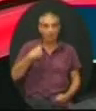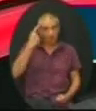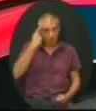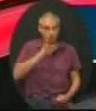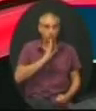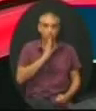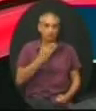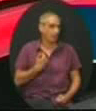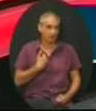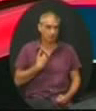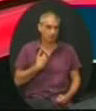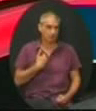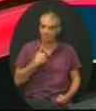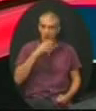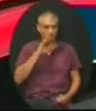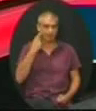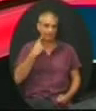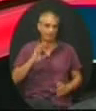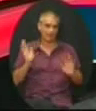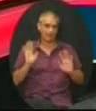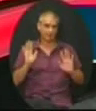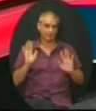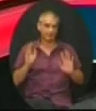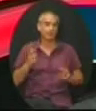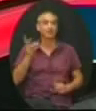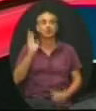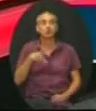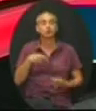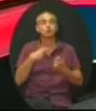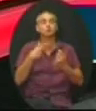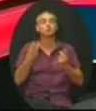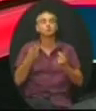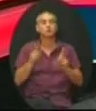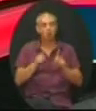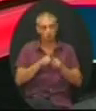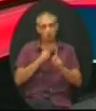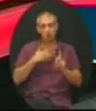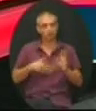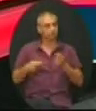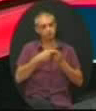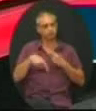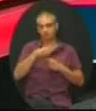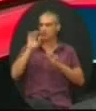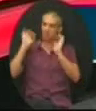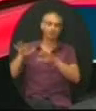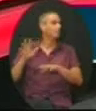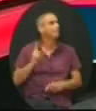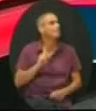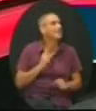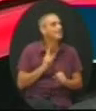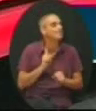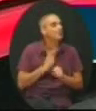זה בעיה, אבל אני לא מדבר כרגע על פלילי. אני חושב שפה יש מעורבות כדי להפיל את ראש הממשלה. זה לא בא סתם.